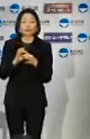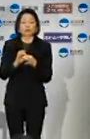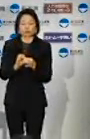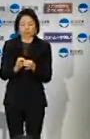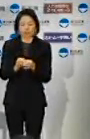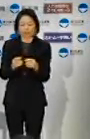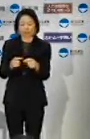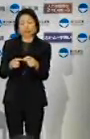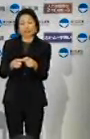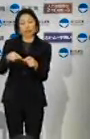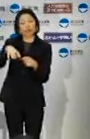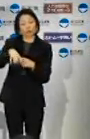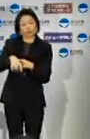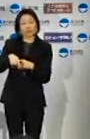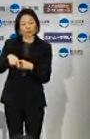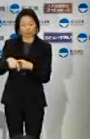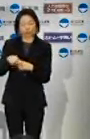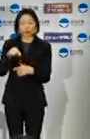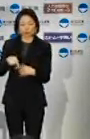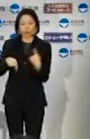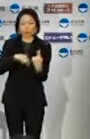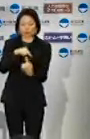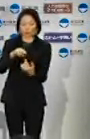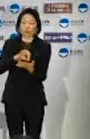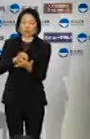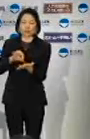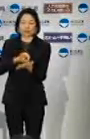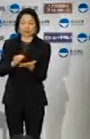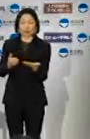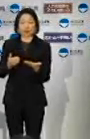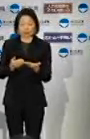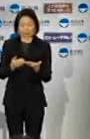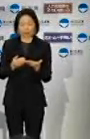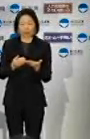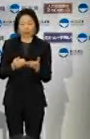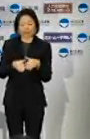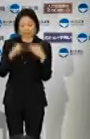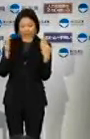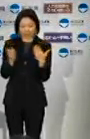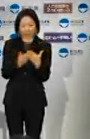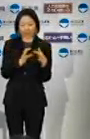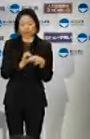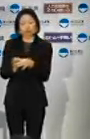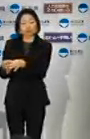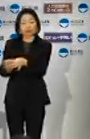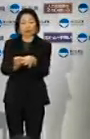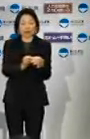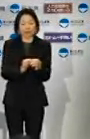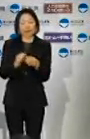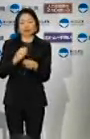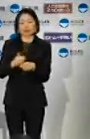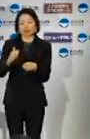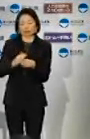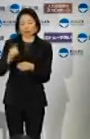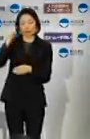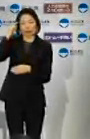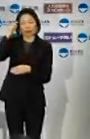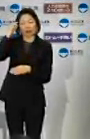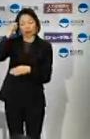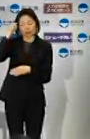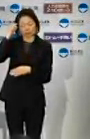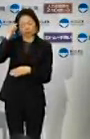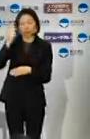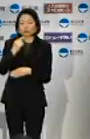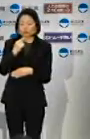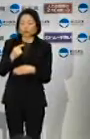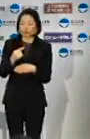新潟佐渡にもそれを応用して、つながったサービスとして考えていくっていうことは十分あ